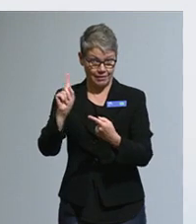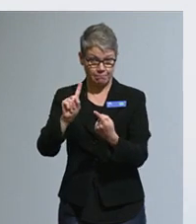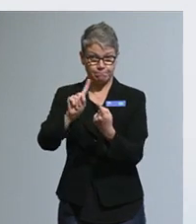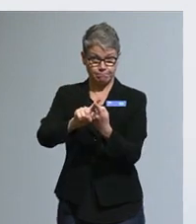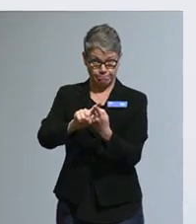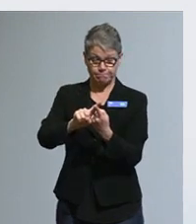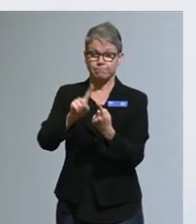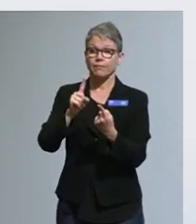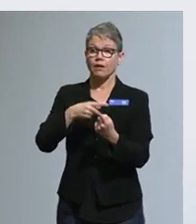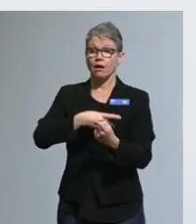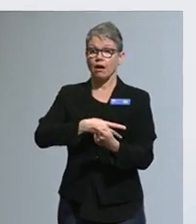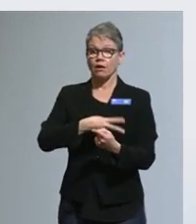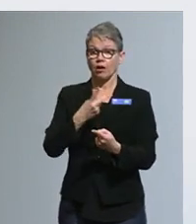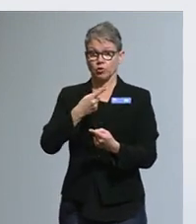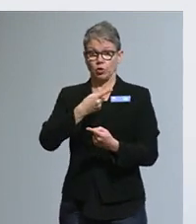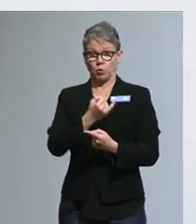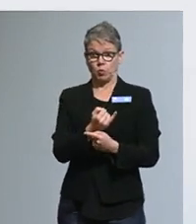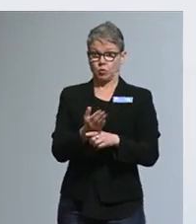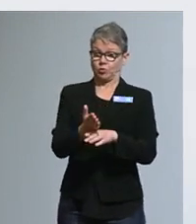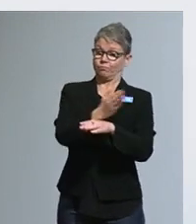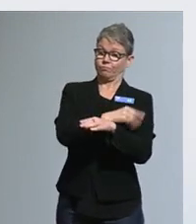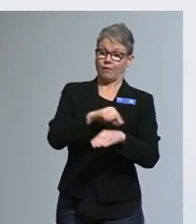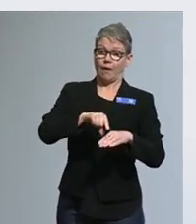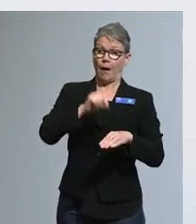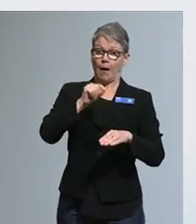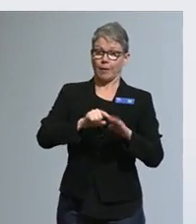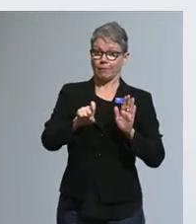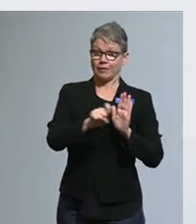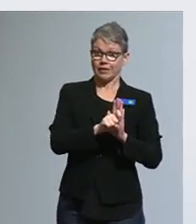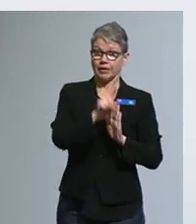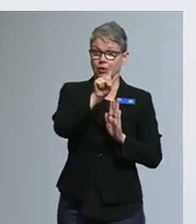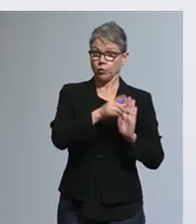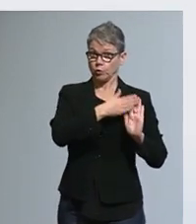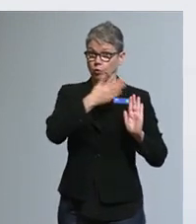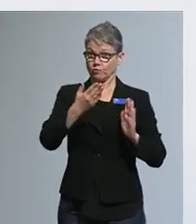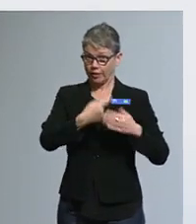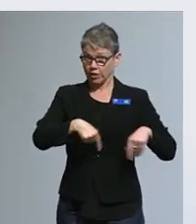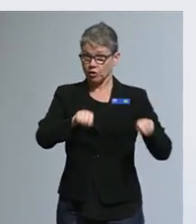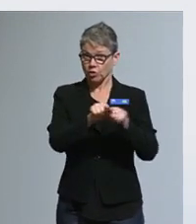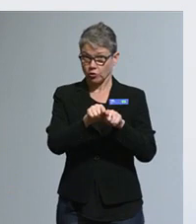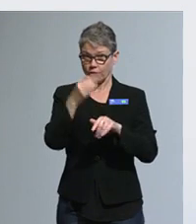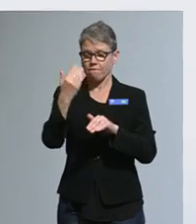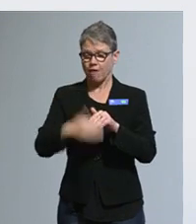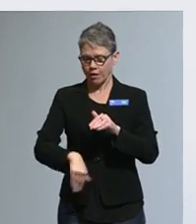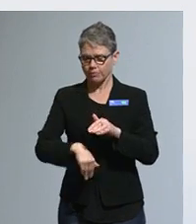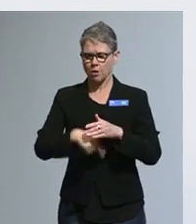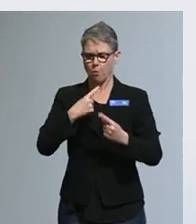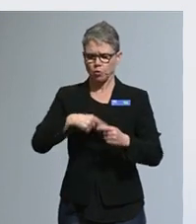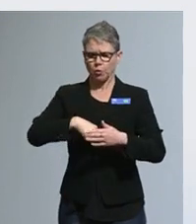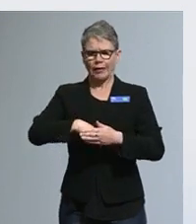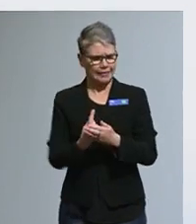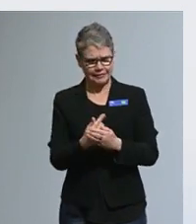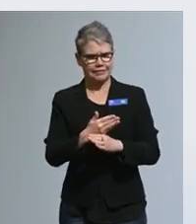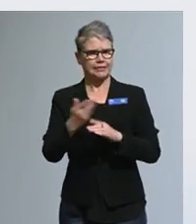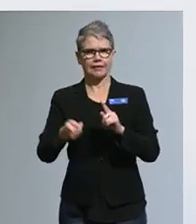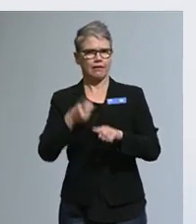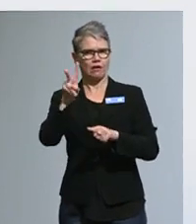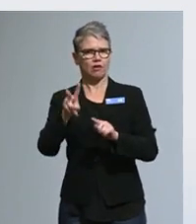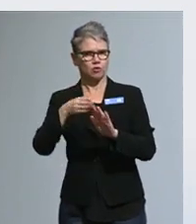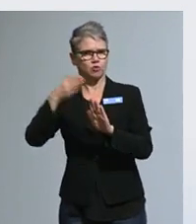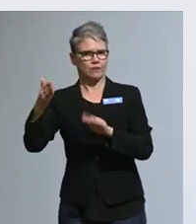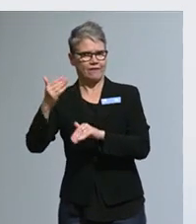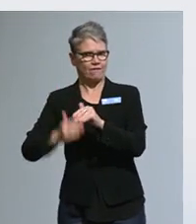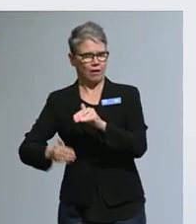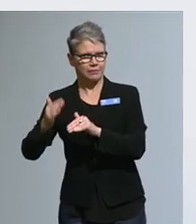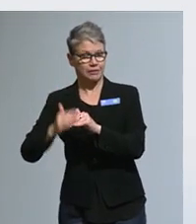että kun 2016 arpajaislain ykkösvaihe toteutettiin, ja oli puhetta, että heti sen jälkeen aloitetaan kakkosvaiheen